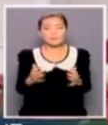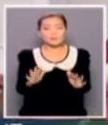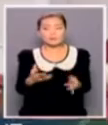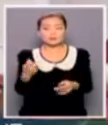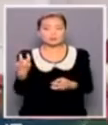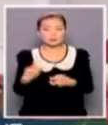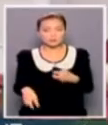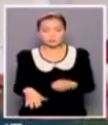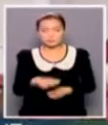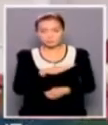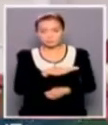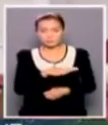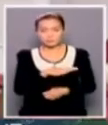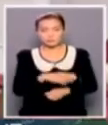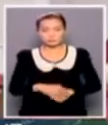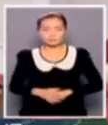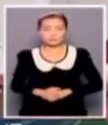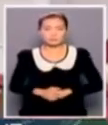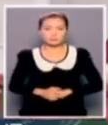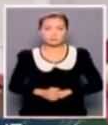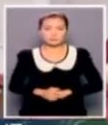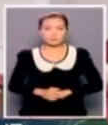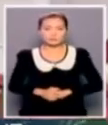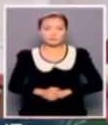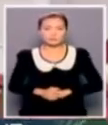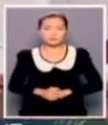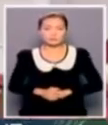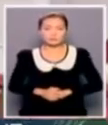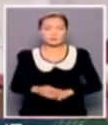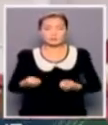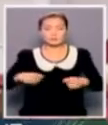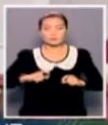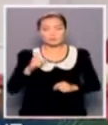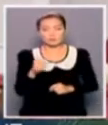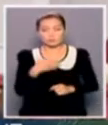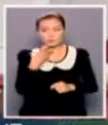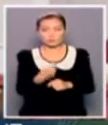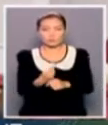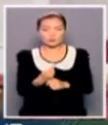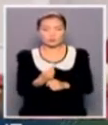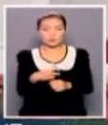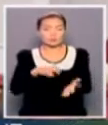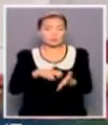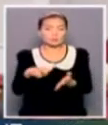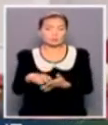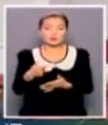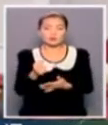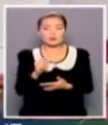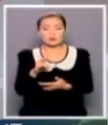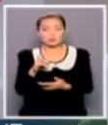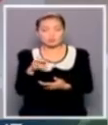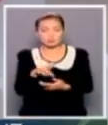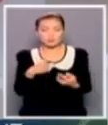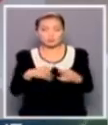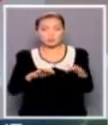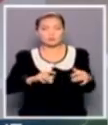жатқан жағдайда бұл мына жаңағы бізге акет берушілер өзінің жаңағы гарантиясы бар, сол бойынша